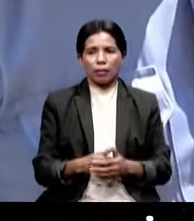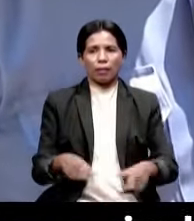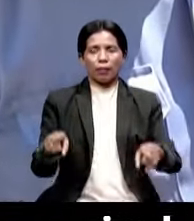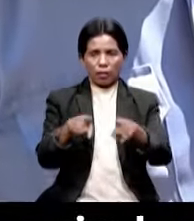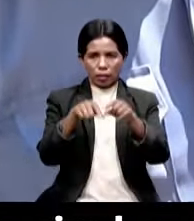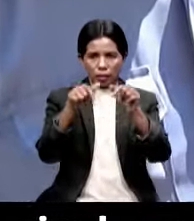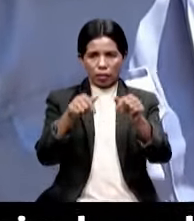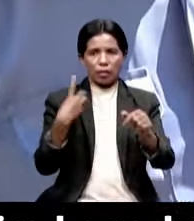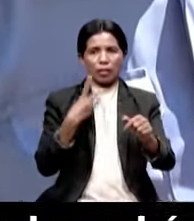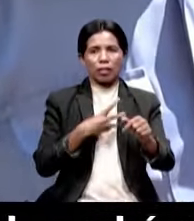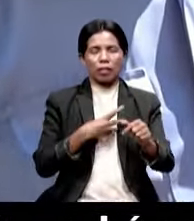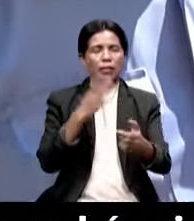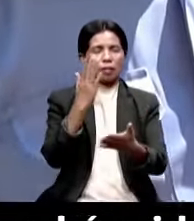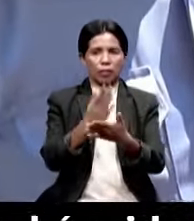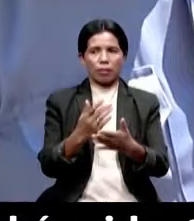nene,